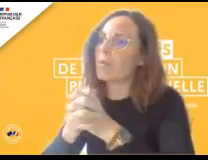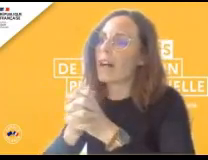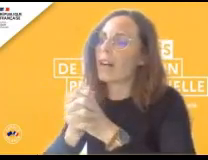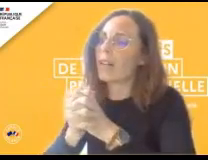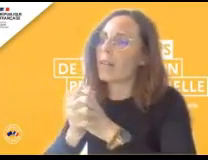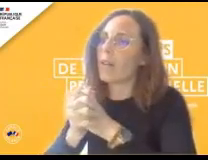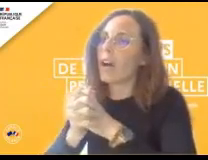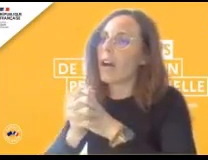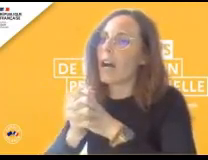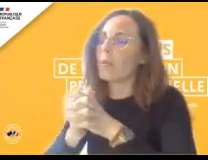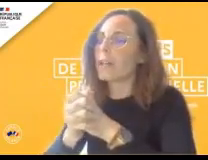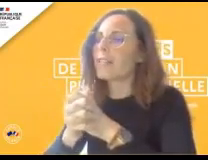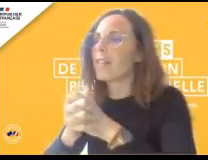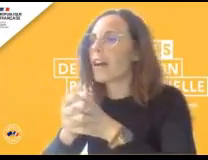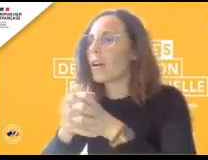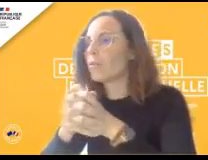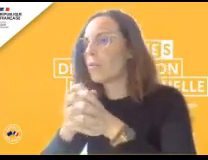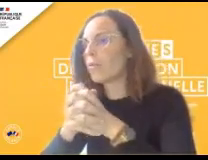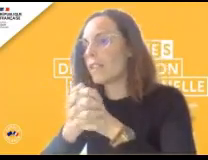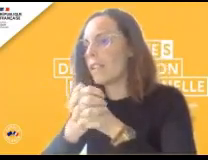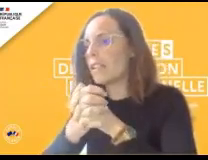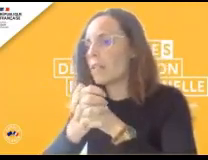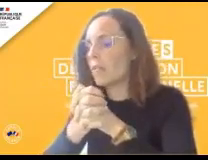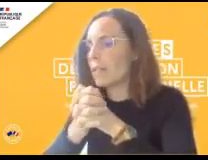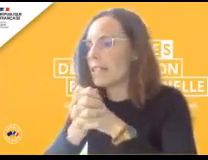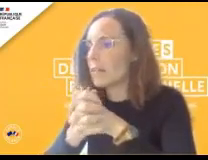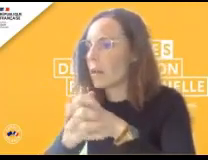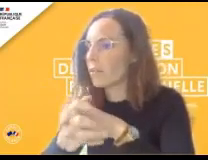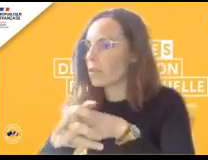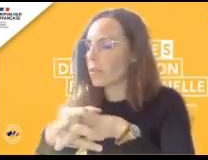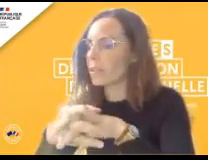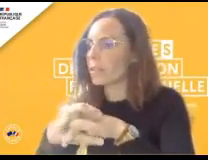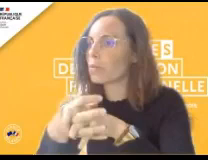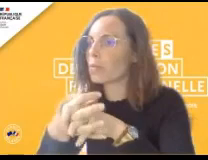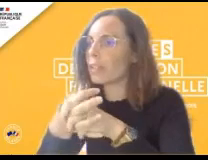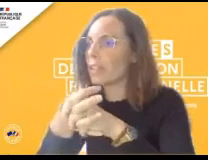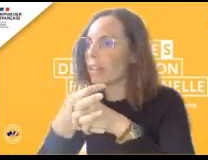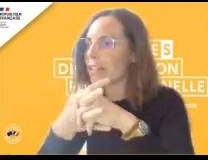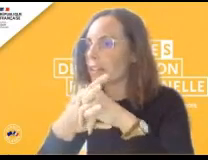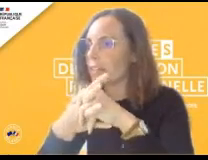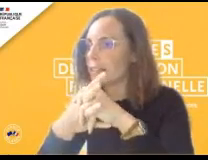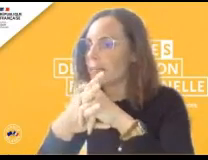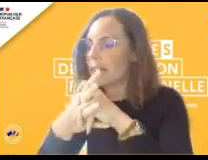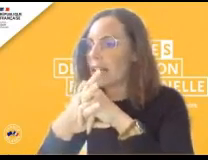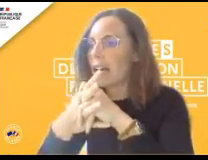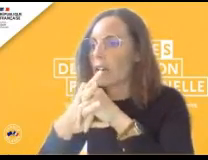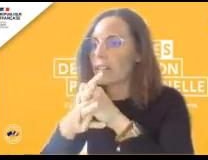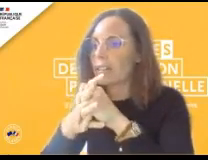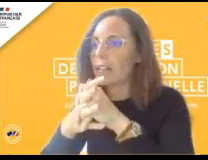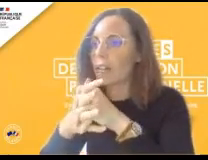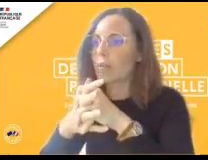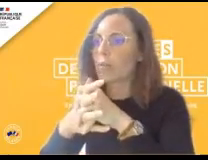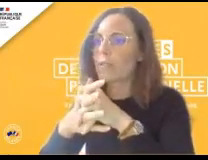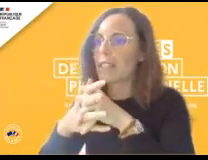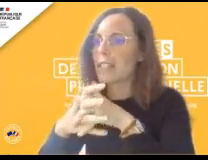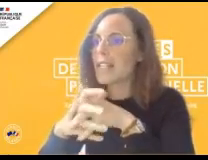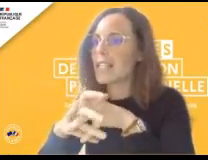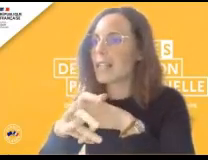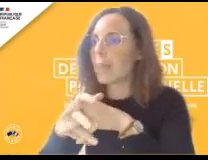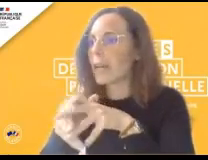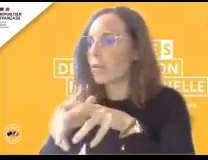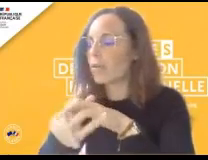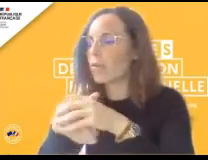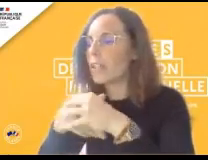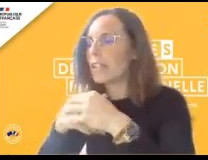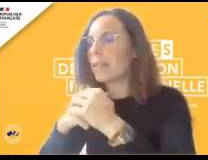a pour cela à peu près 140 conseillers qui sont habilités par France Compétences pour délivrer le service. Alors, ces 140 conseillers,